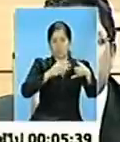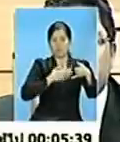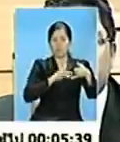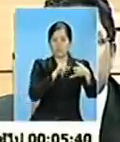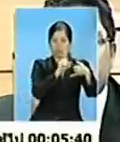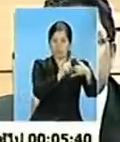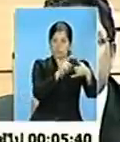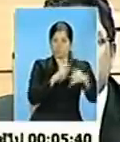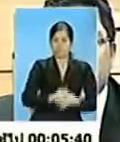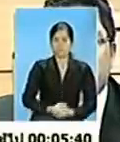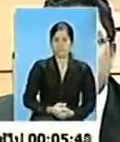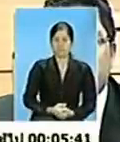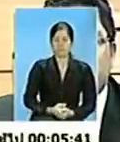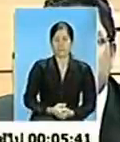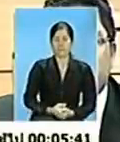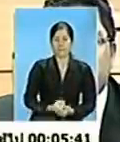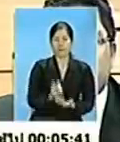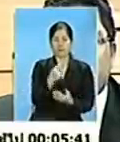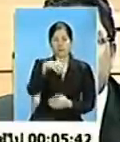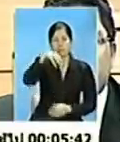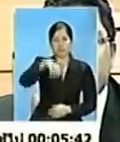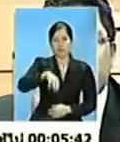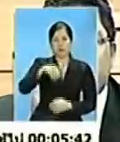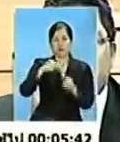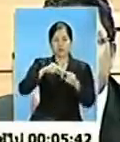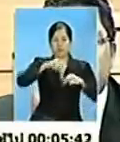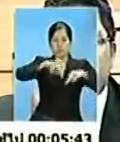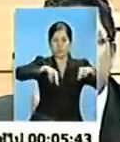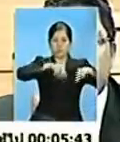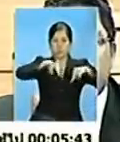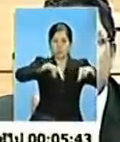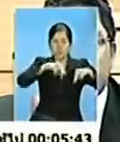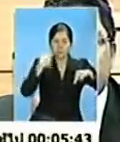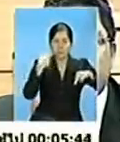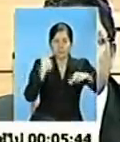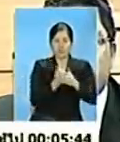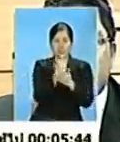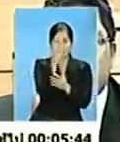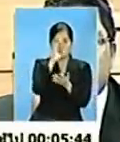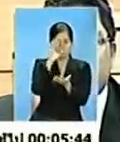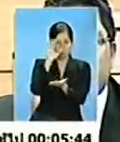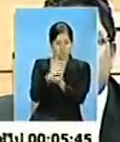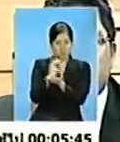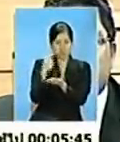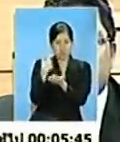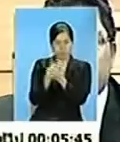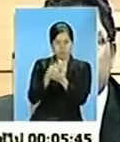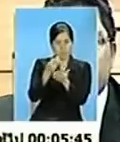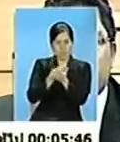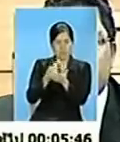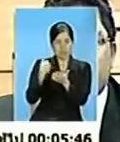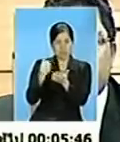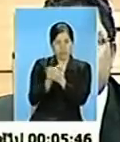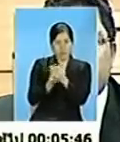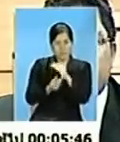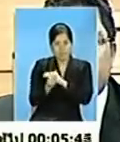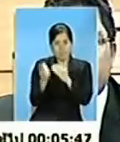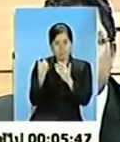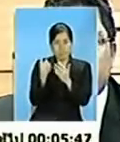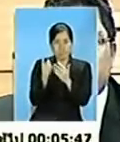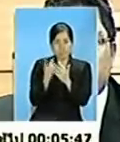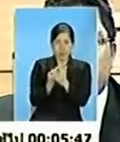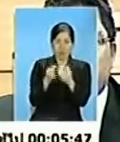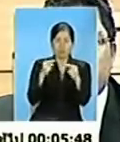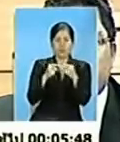ณีแบบนี้สำนักงานตรวจคนเข้าเมืองปล่อยปละละเลยให้เจ้าหน้าที่เรียกเก็บเงินจากผู้ที่เข้ามาจะเป็นแรงงานต่างด้าวก็เถ